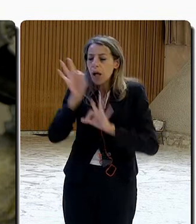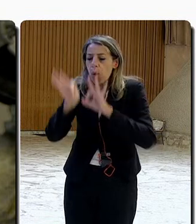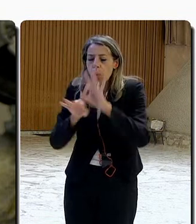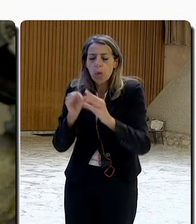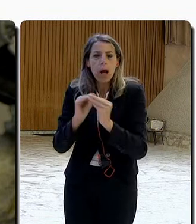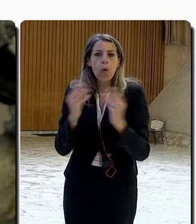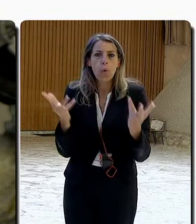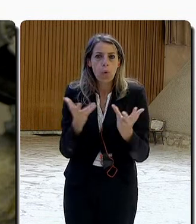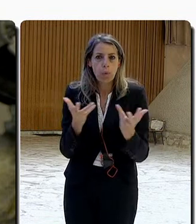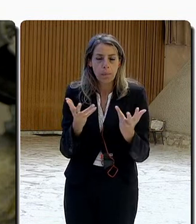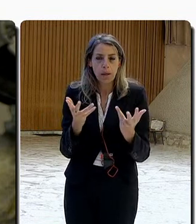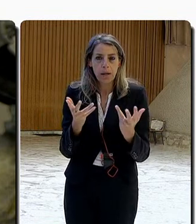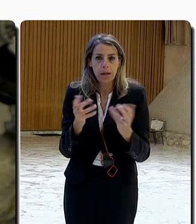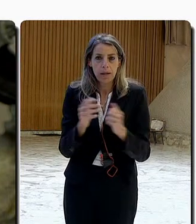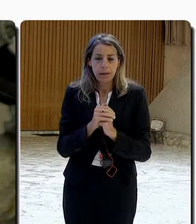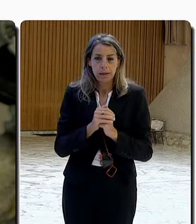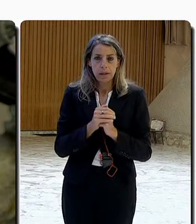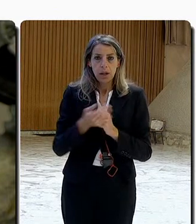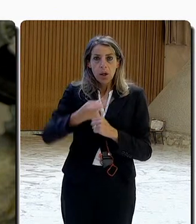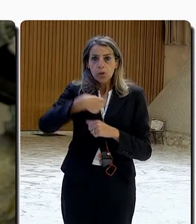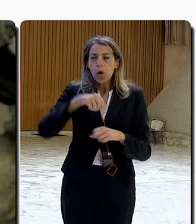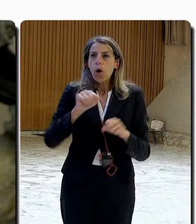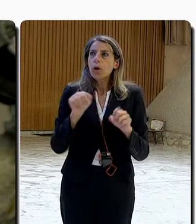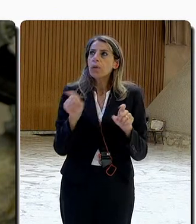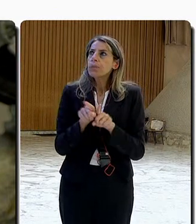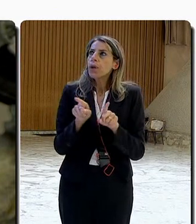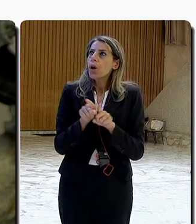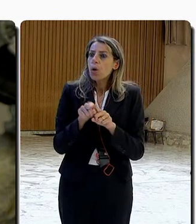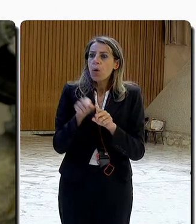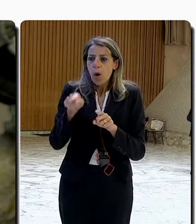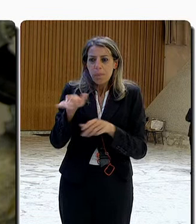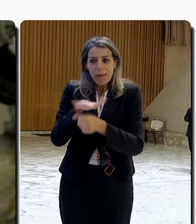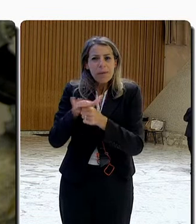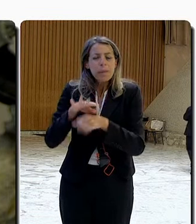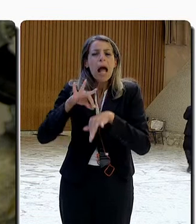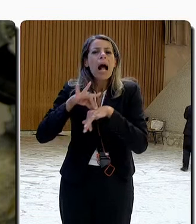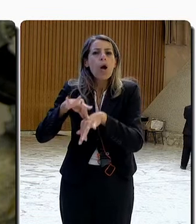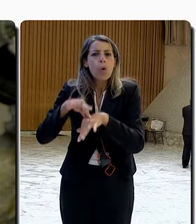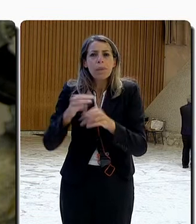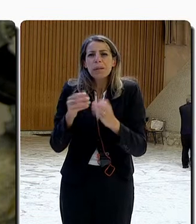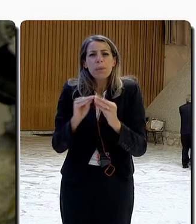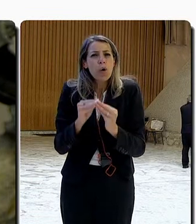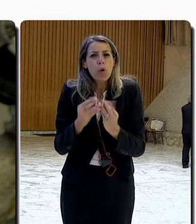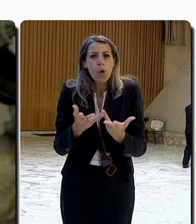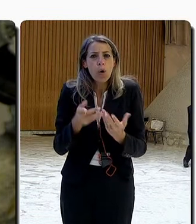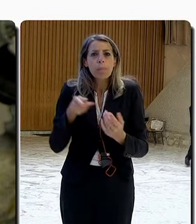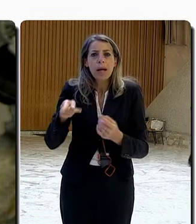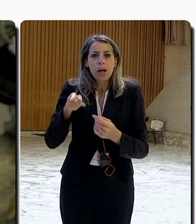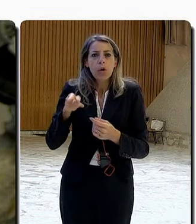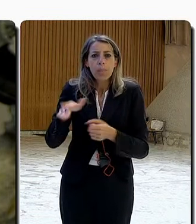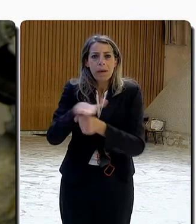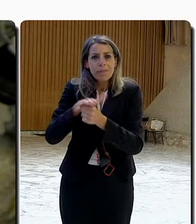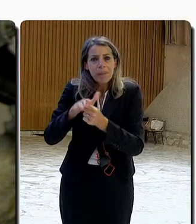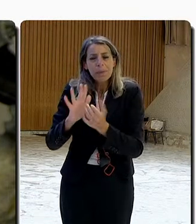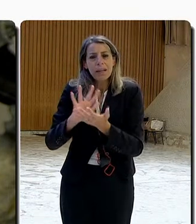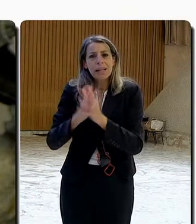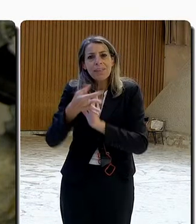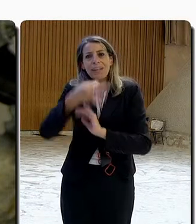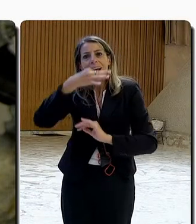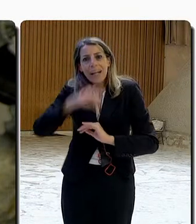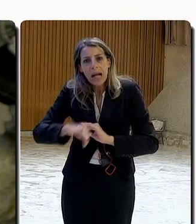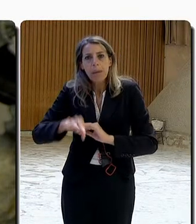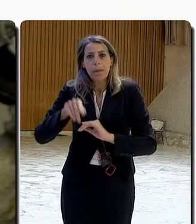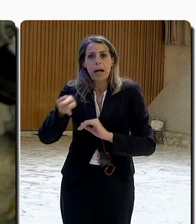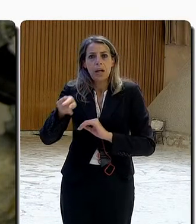cura? Come possiamo accompagnarle perché siano in grado di fare un